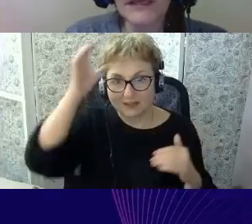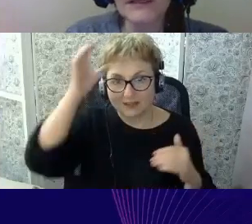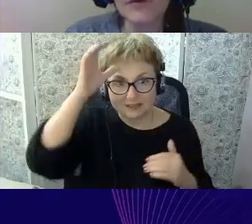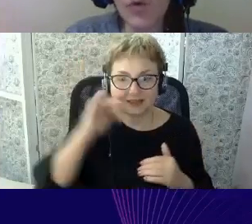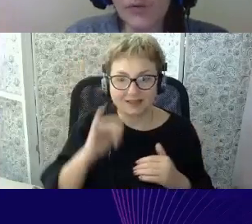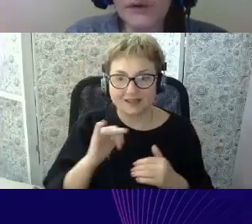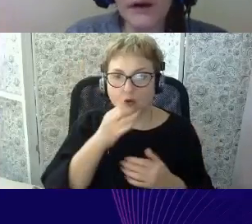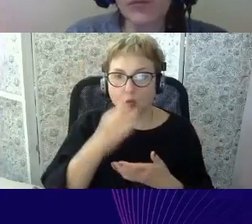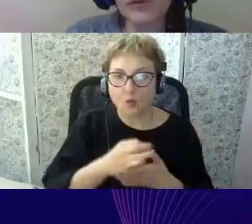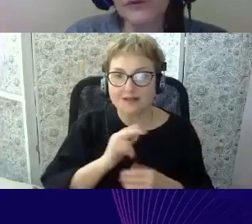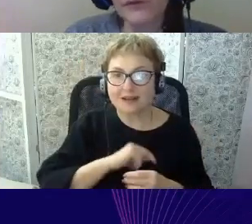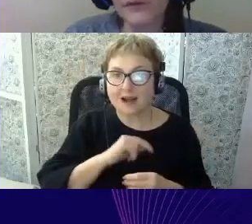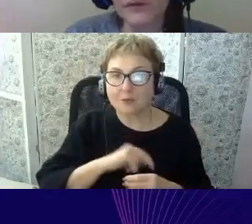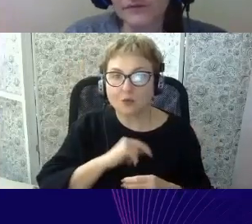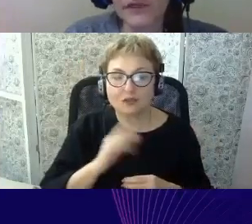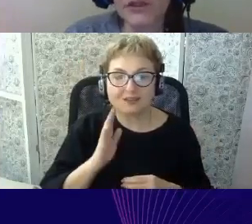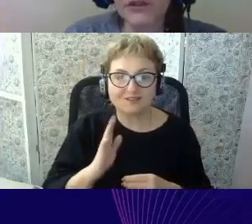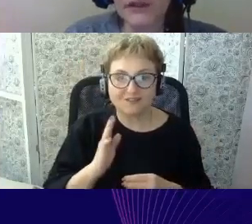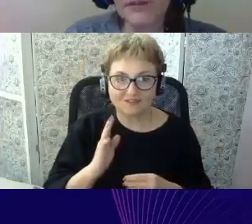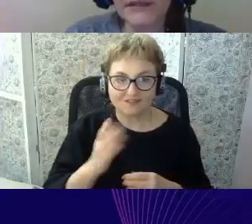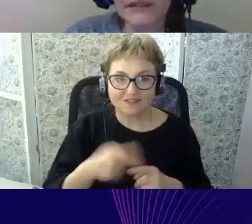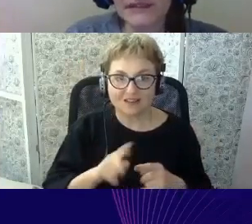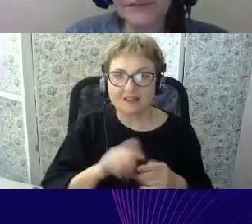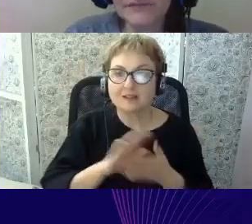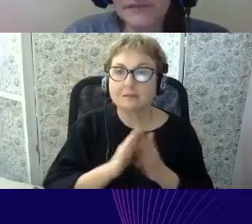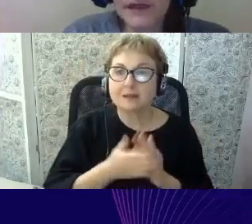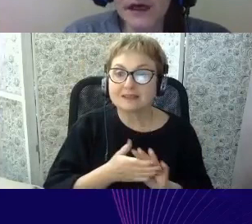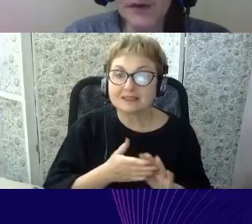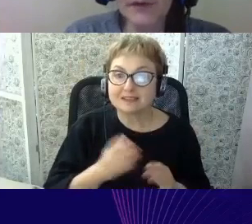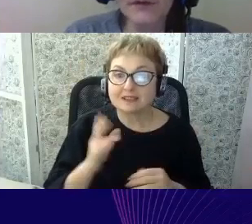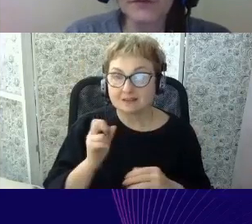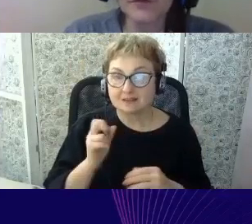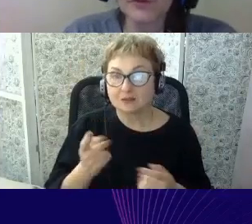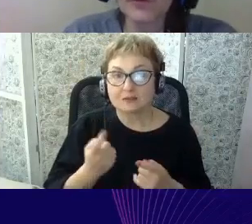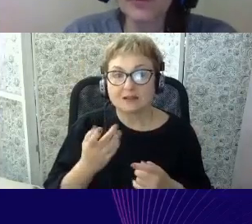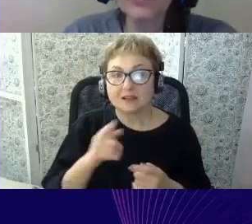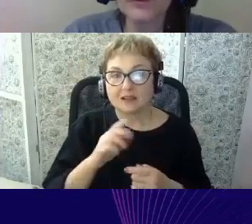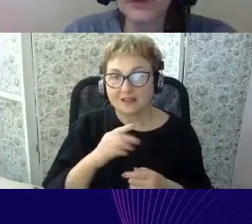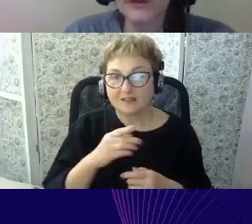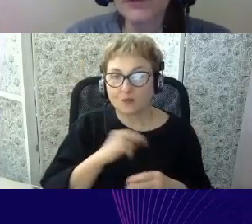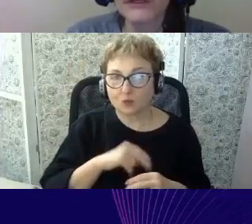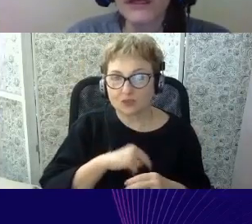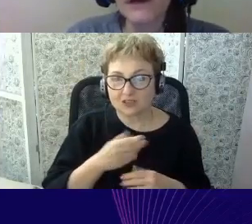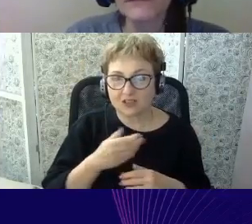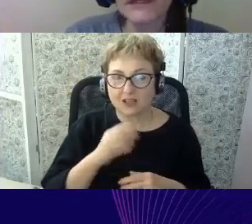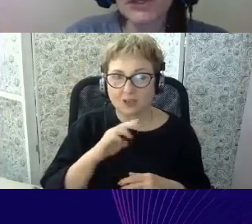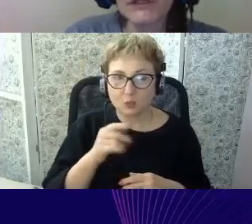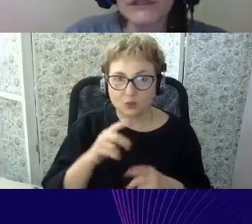образования, и опыт работы в данной позиции. Как правило, функцию тьютора